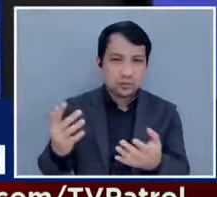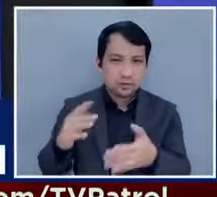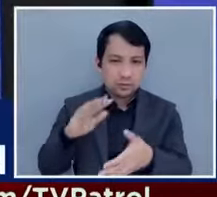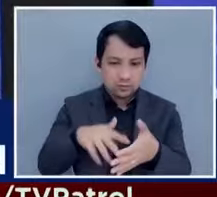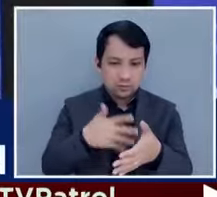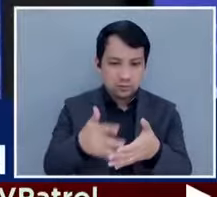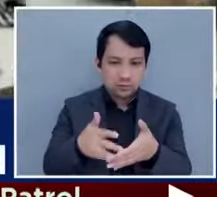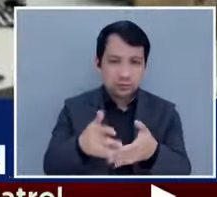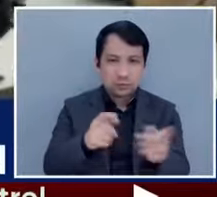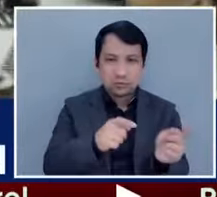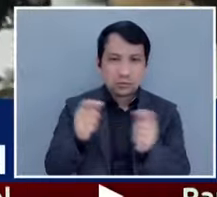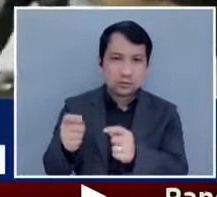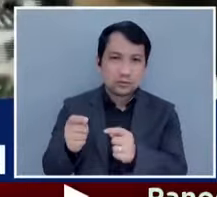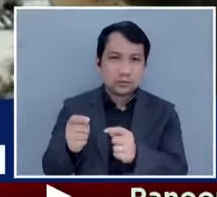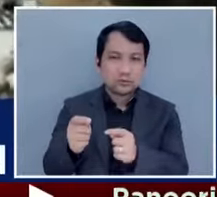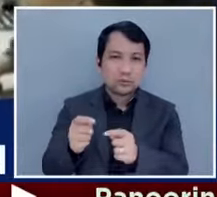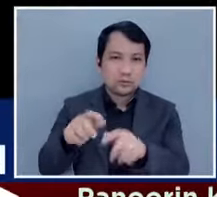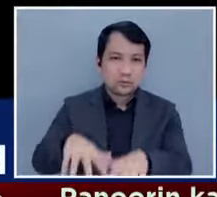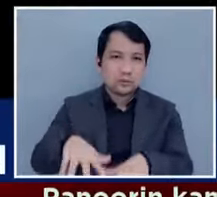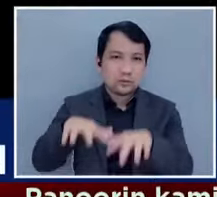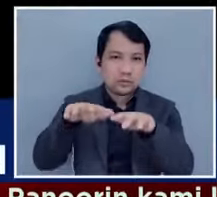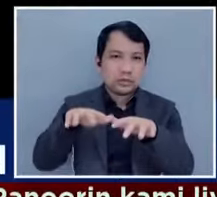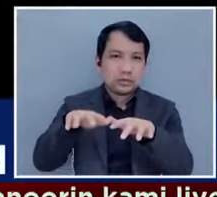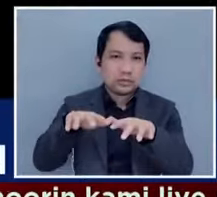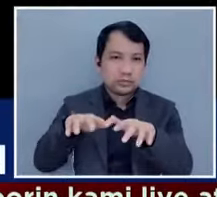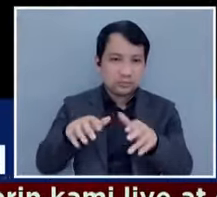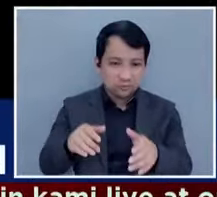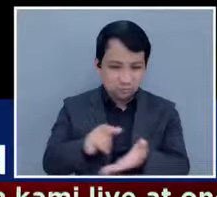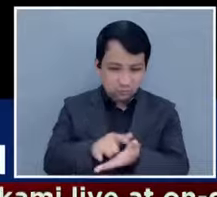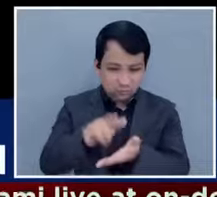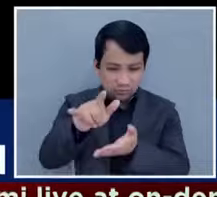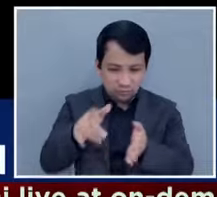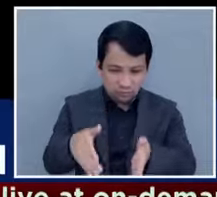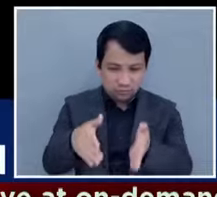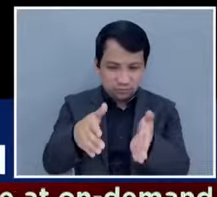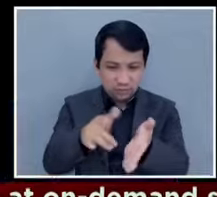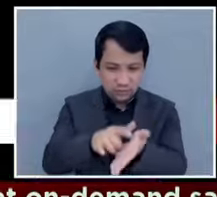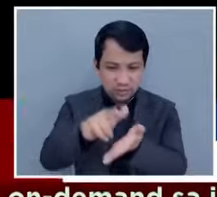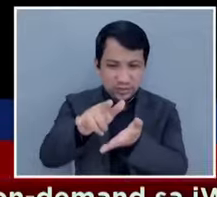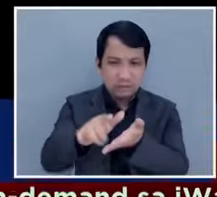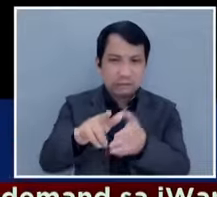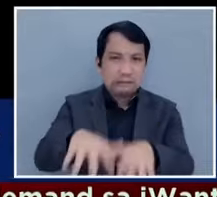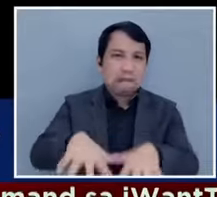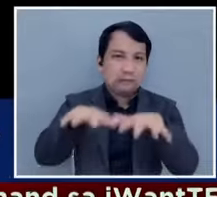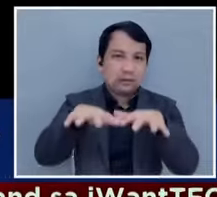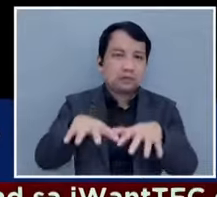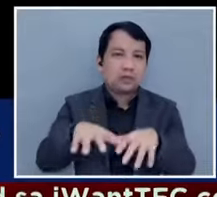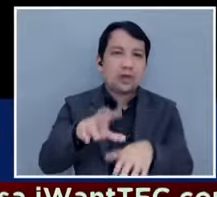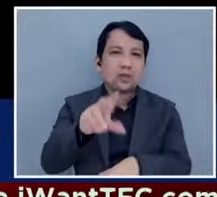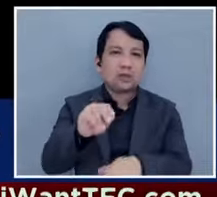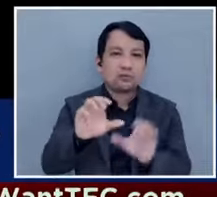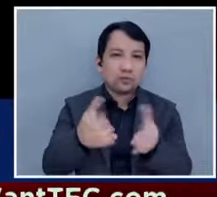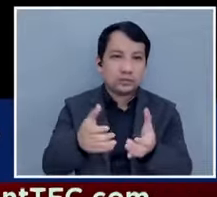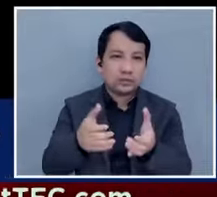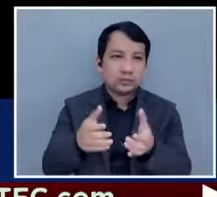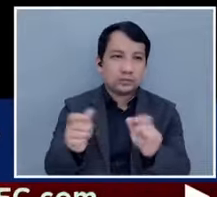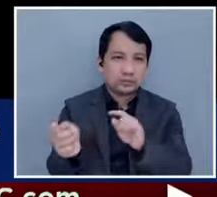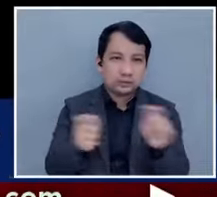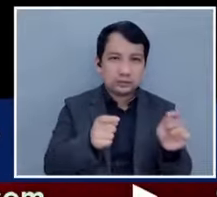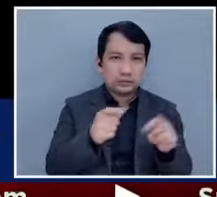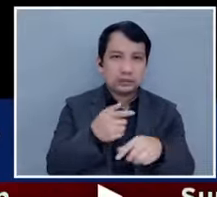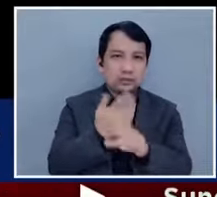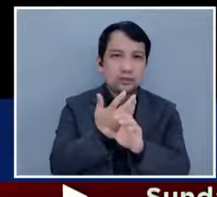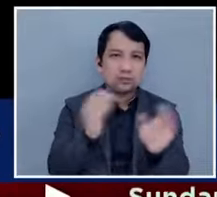na-divert matapos ding bahain ang runways nito. Suspendido ang pasok sa eskwela at nag-remote work muna ang maraming opisina hanggang